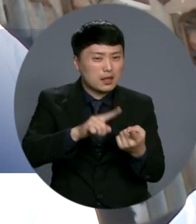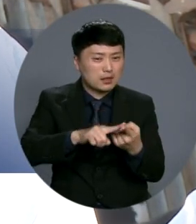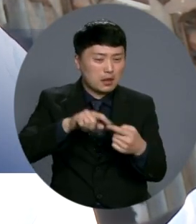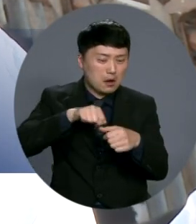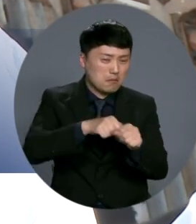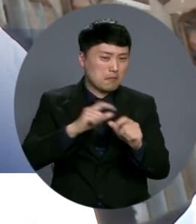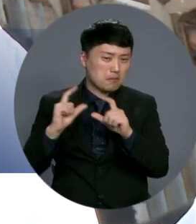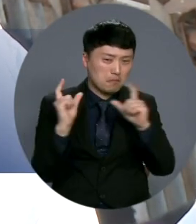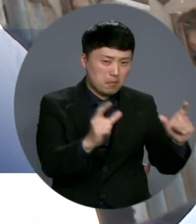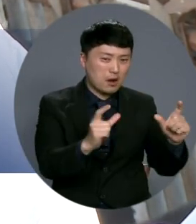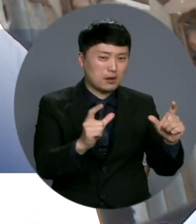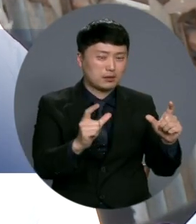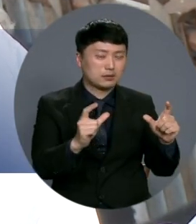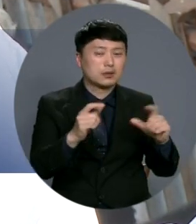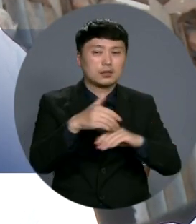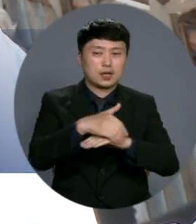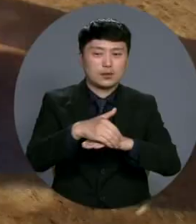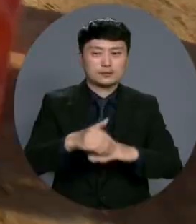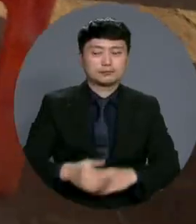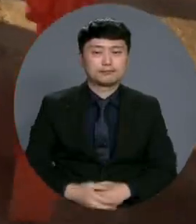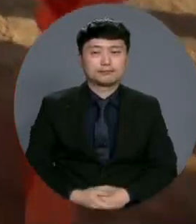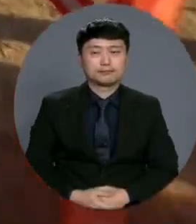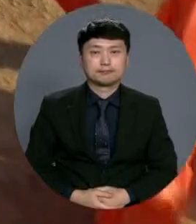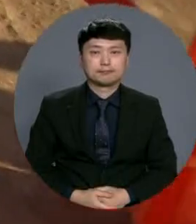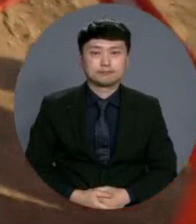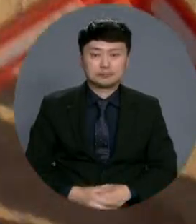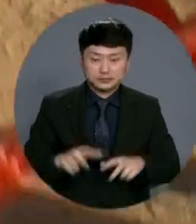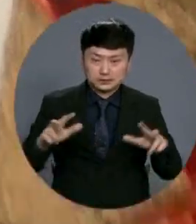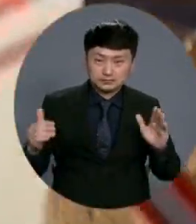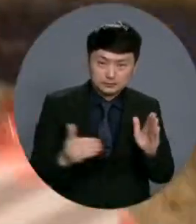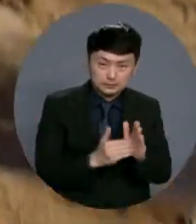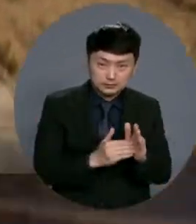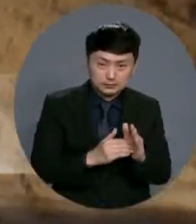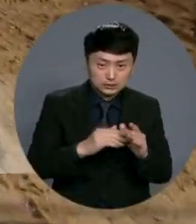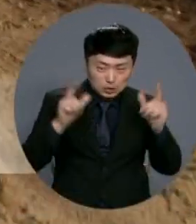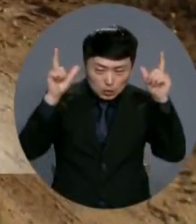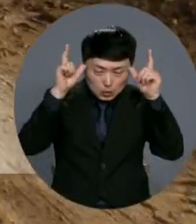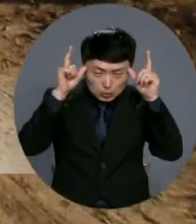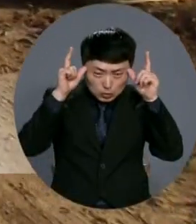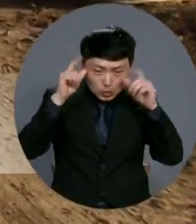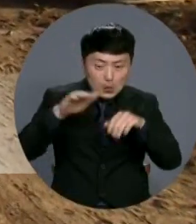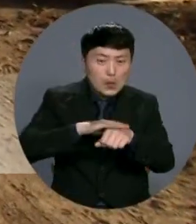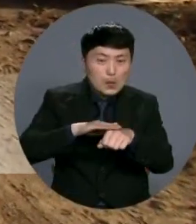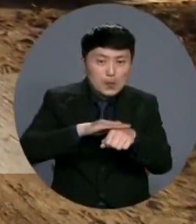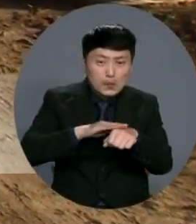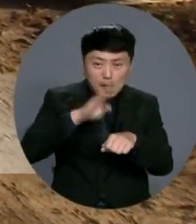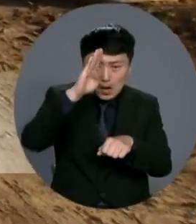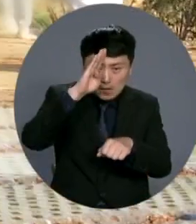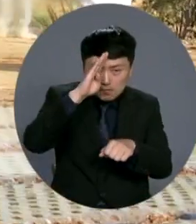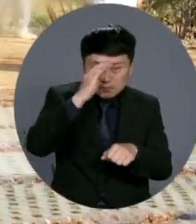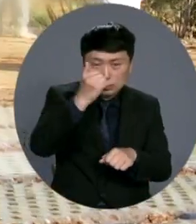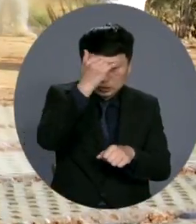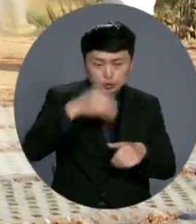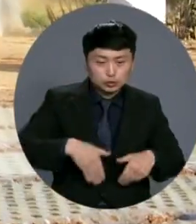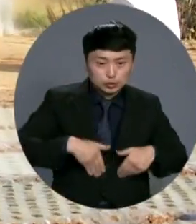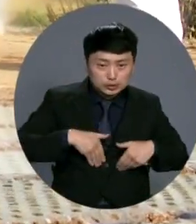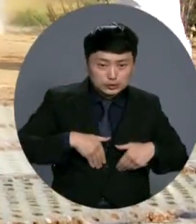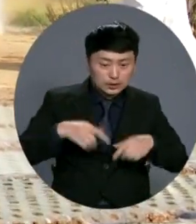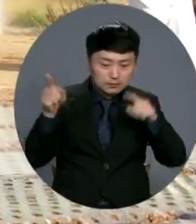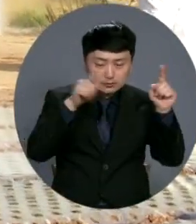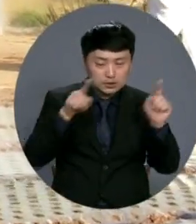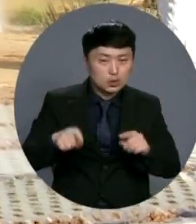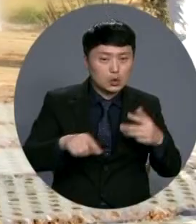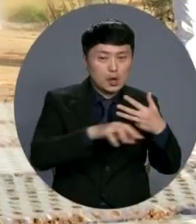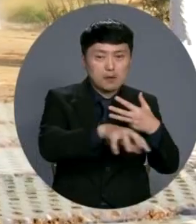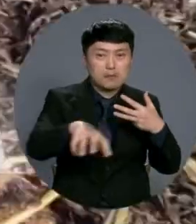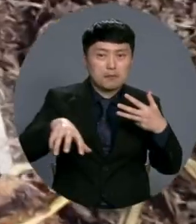등 강력한 조치를 취하겠습니다. 지금까지 소 런피스킨병은 충남을 비롯해 전국 8개